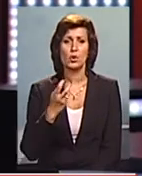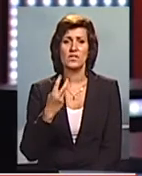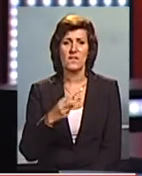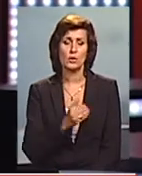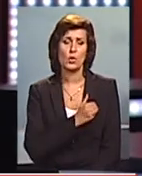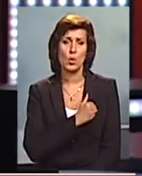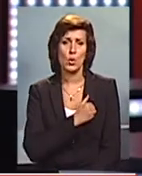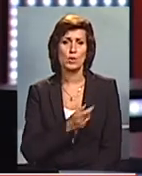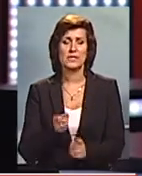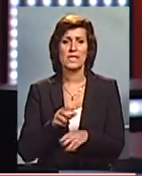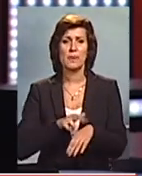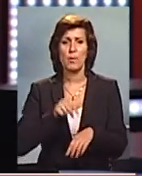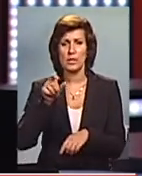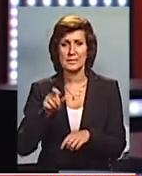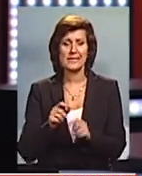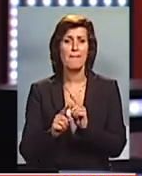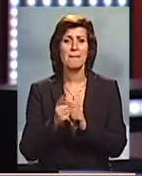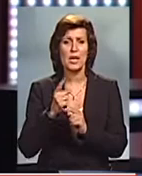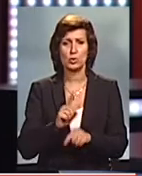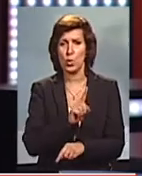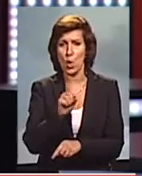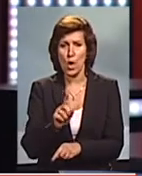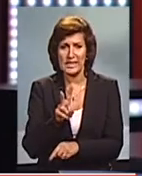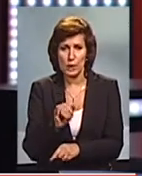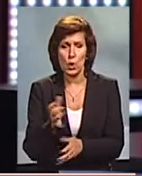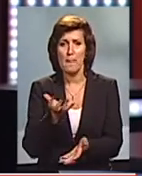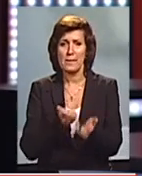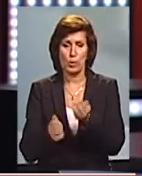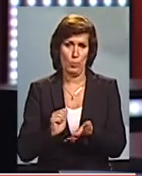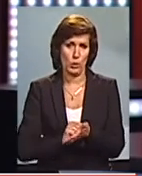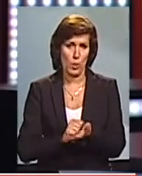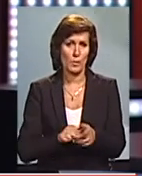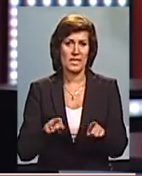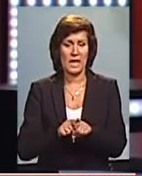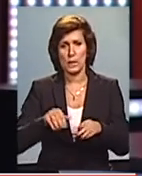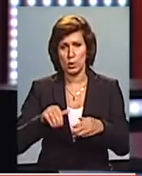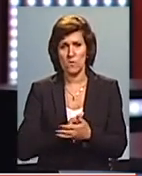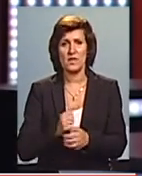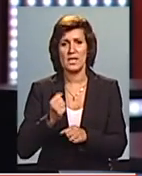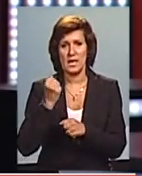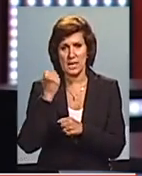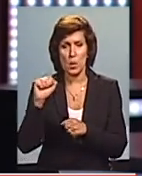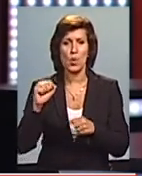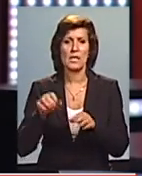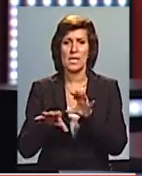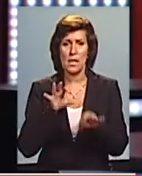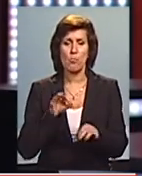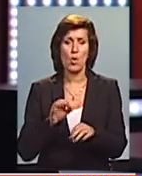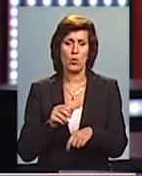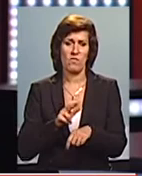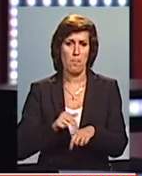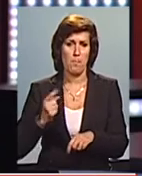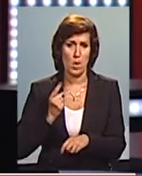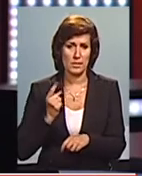520 охочих стати поліцейськими за першу годину прийому документів. Такий новий рекорд набору у патрульну